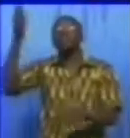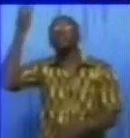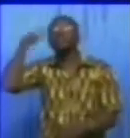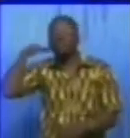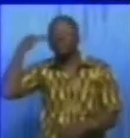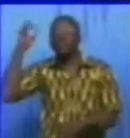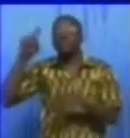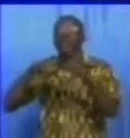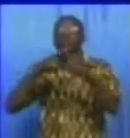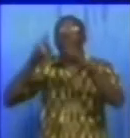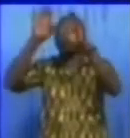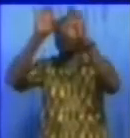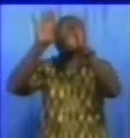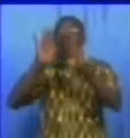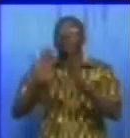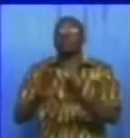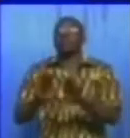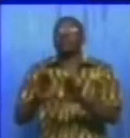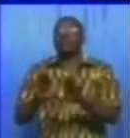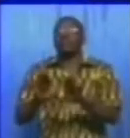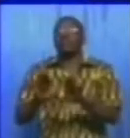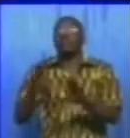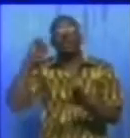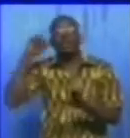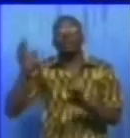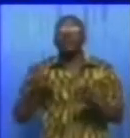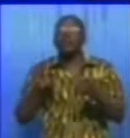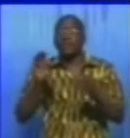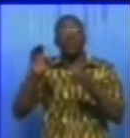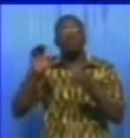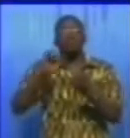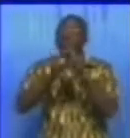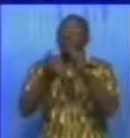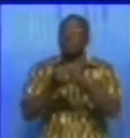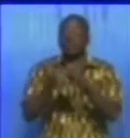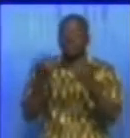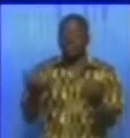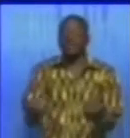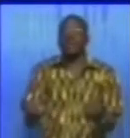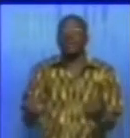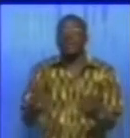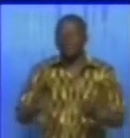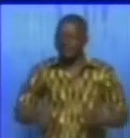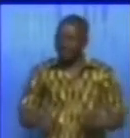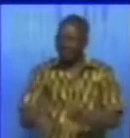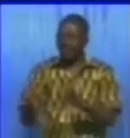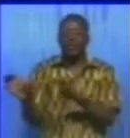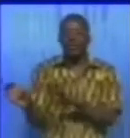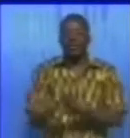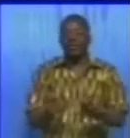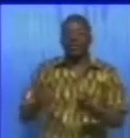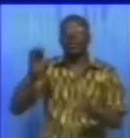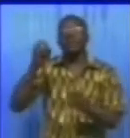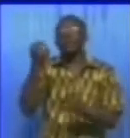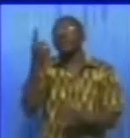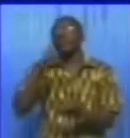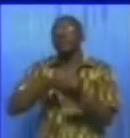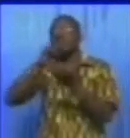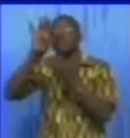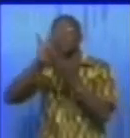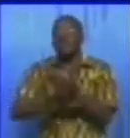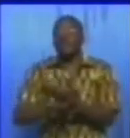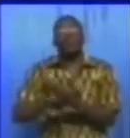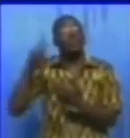quand il pleuvait, pendant l'hiver, c'était un cauchemar. Maintenant, des efforts ont été faits dans le cadre du 11 décembre